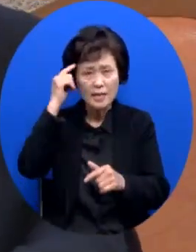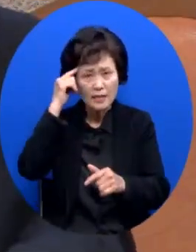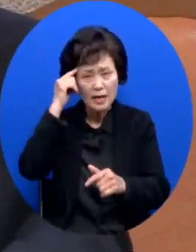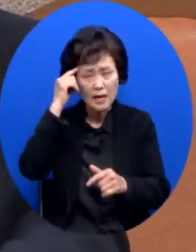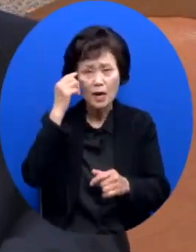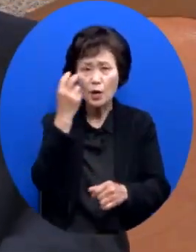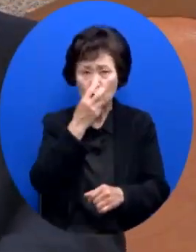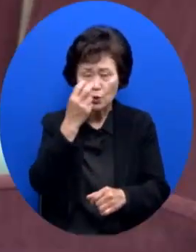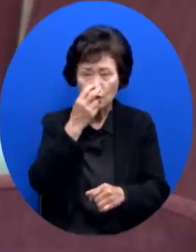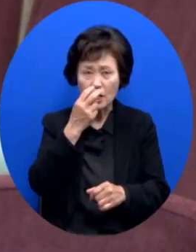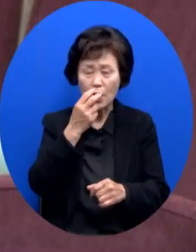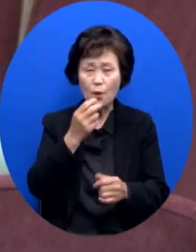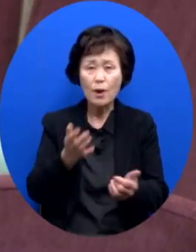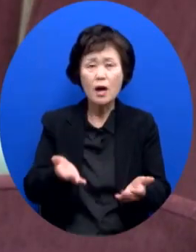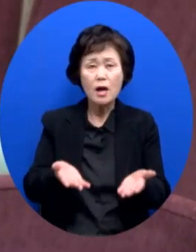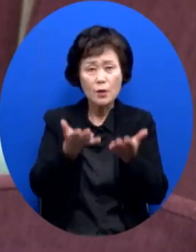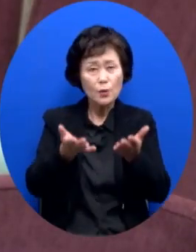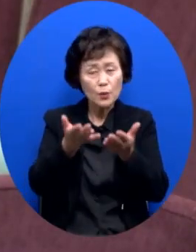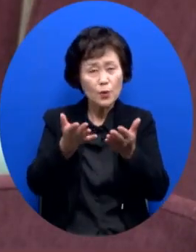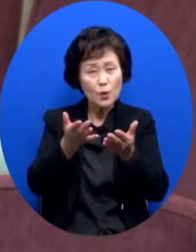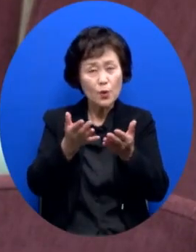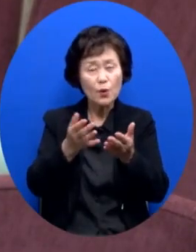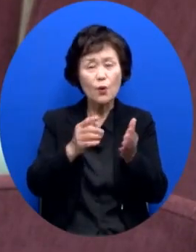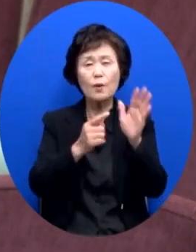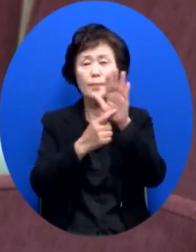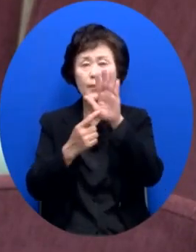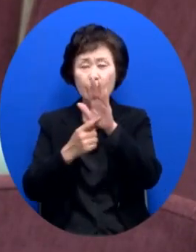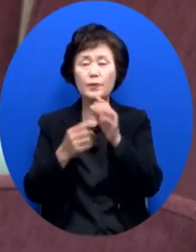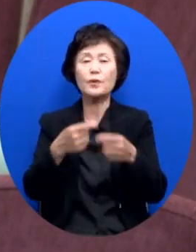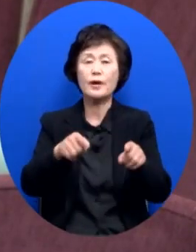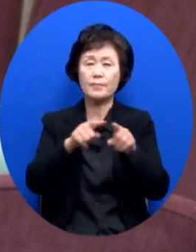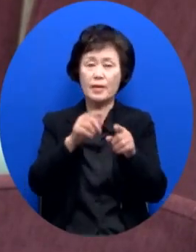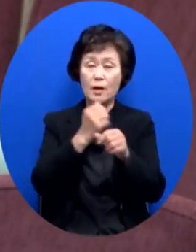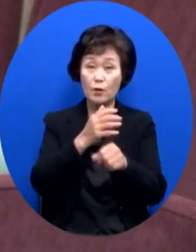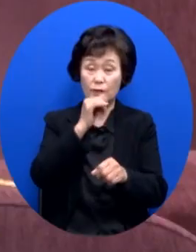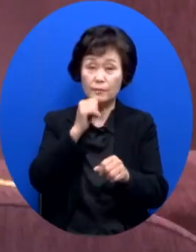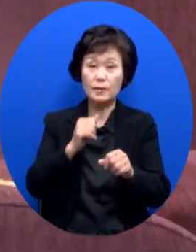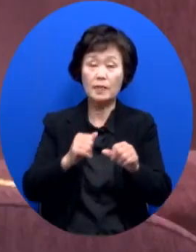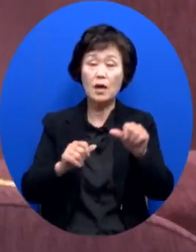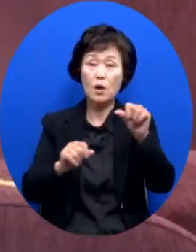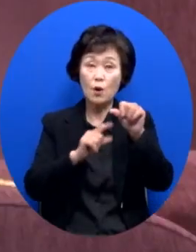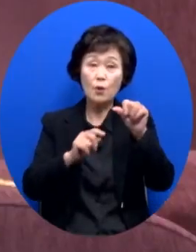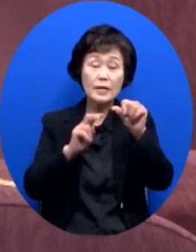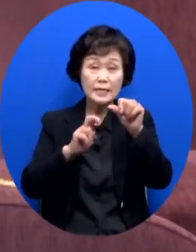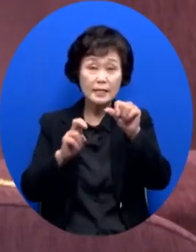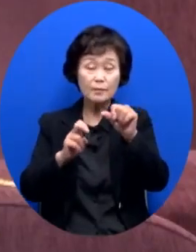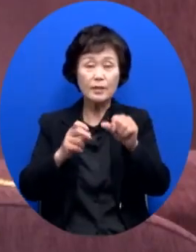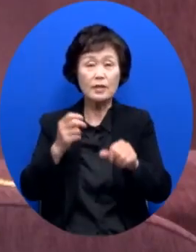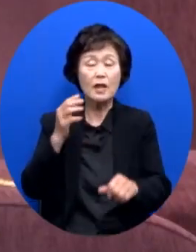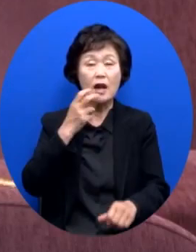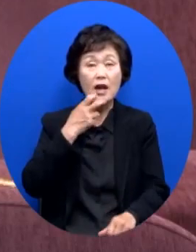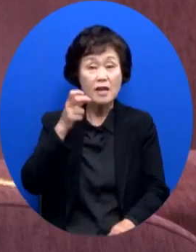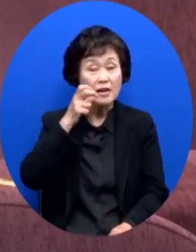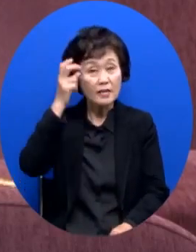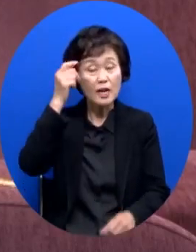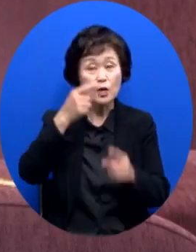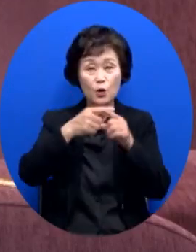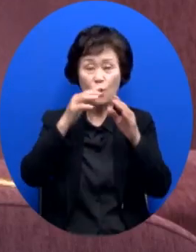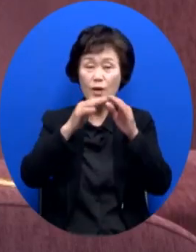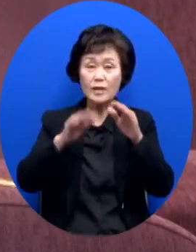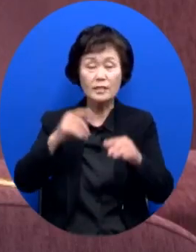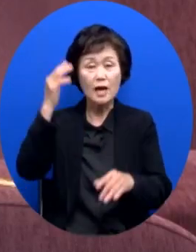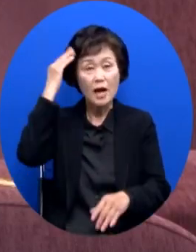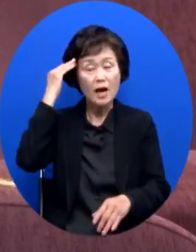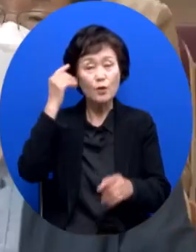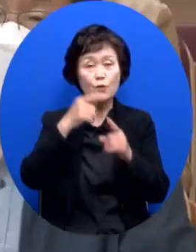독려 캠페인도 동시에 진행합니다. 특별히 오는 20일에는 영락교회에서 한국 교육과